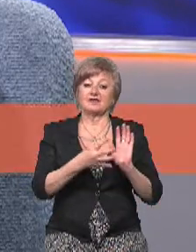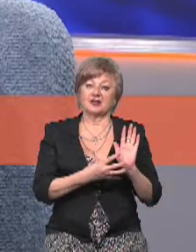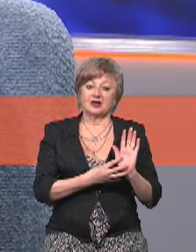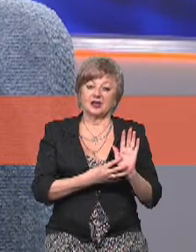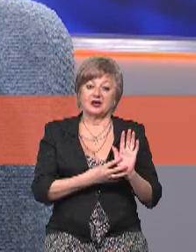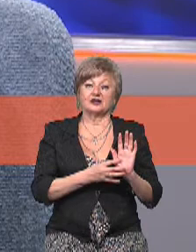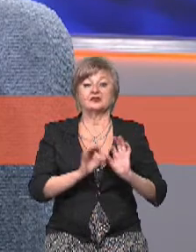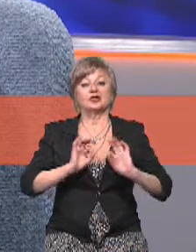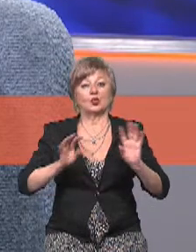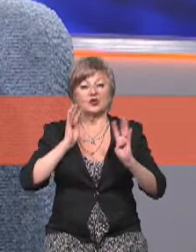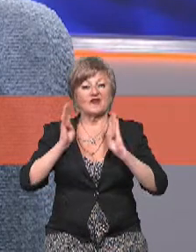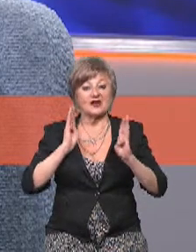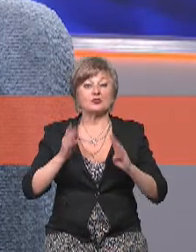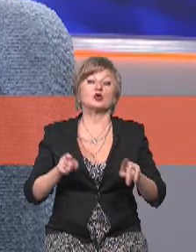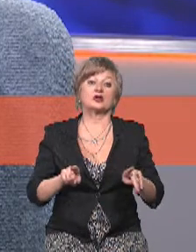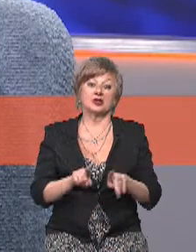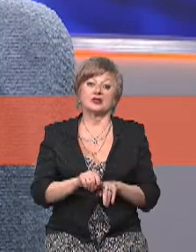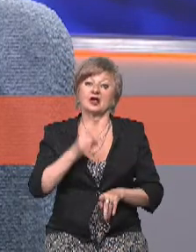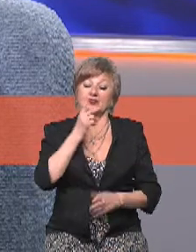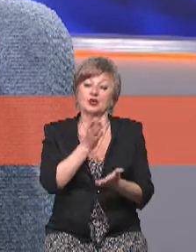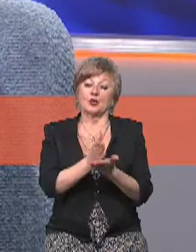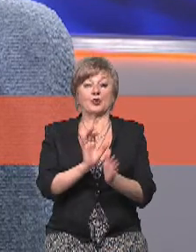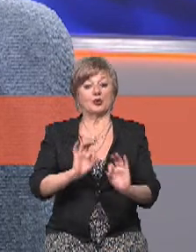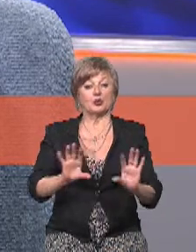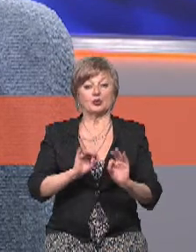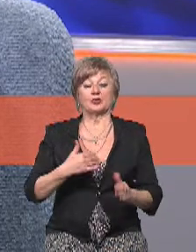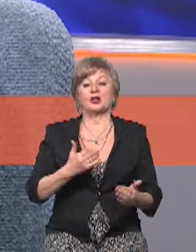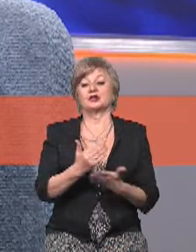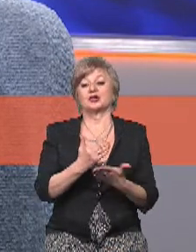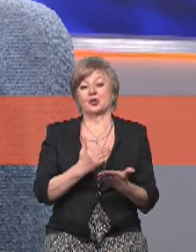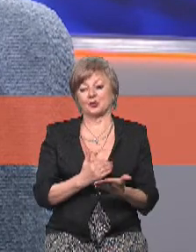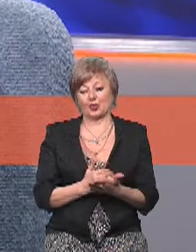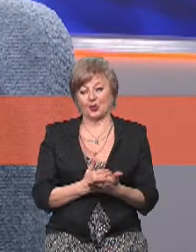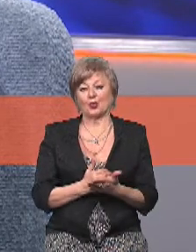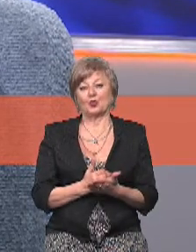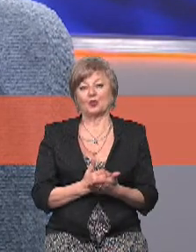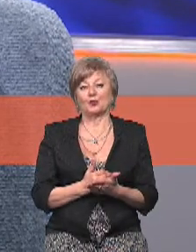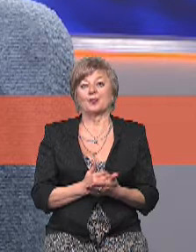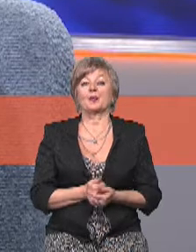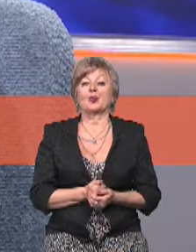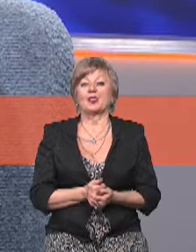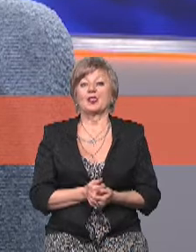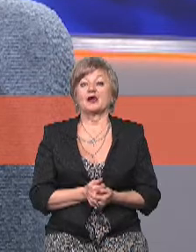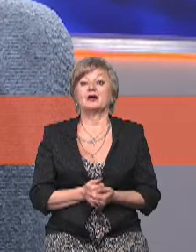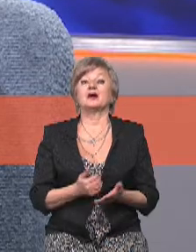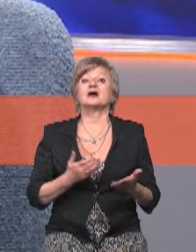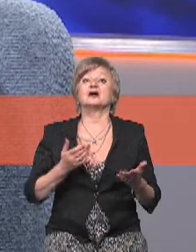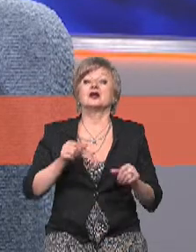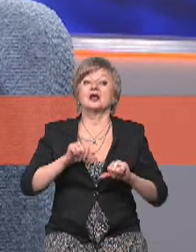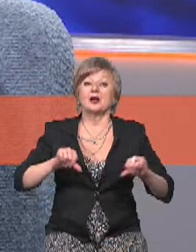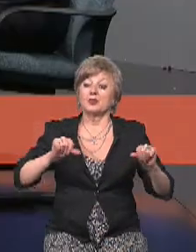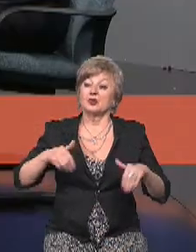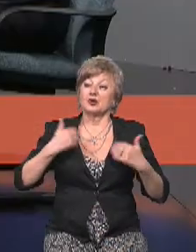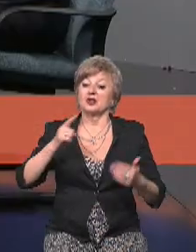239-02-19, у коментарях в Фейсбуці, а також дивитися пряму трансляцію нашої програми на нашому сайті. Вітаємо у нашій студії